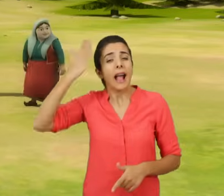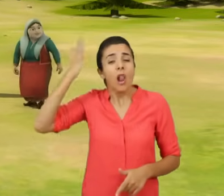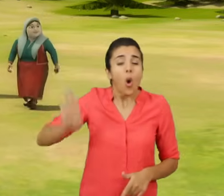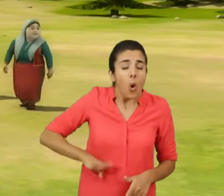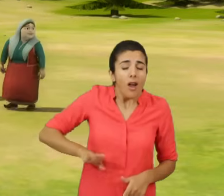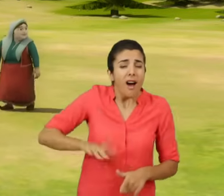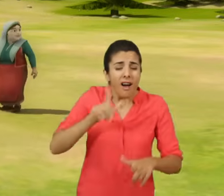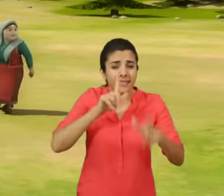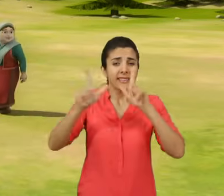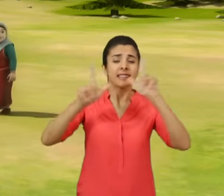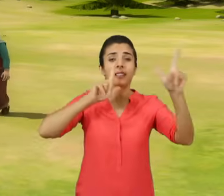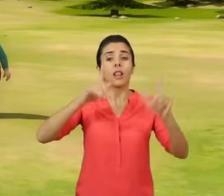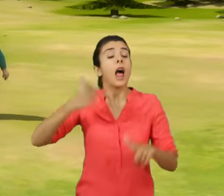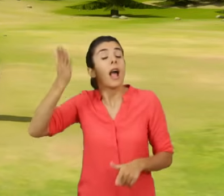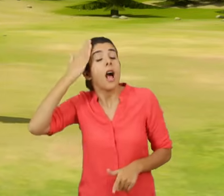Keloğlan.